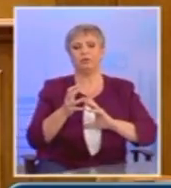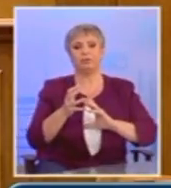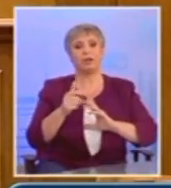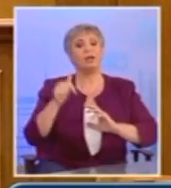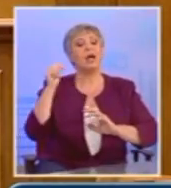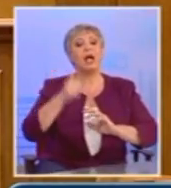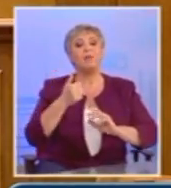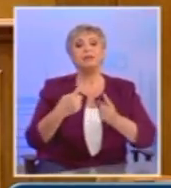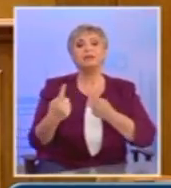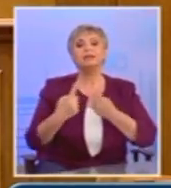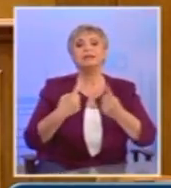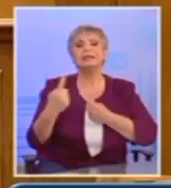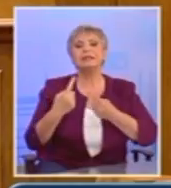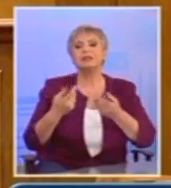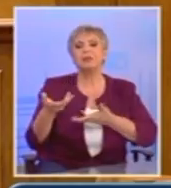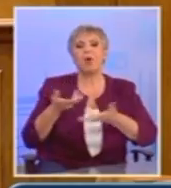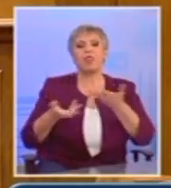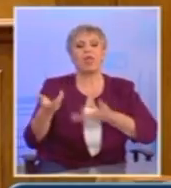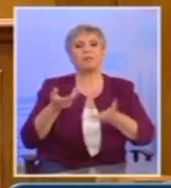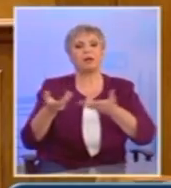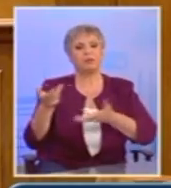Διαπραγματευτήκαμε για να μην γίνει πράξη, για να γίνει πράξη